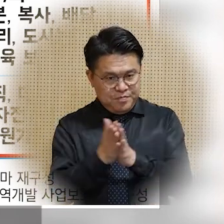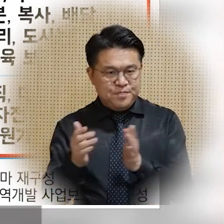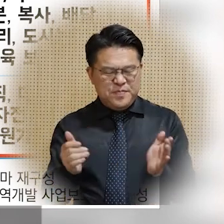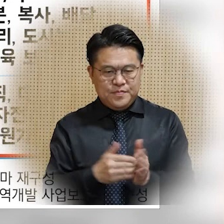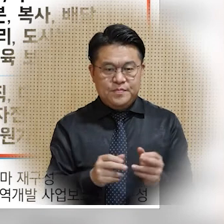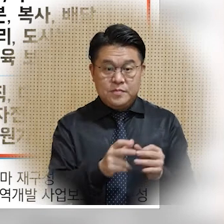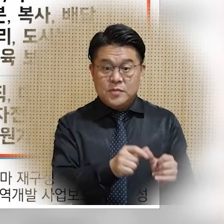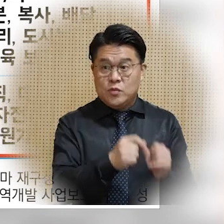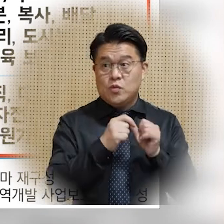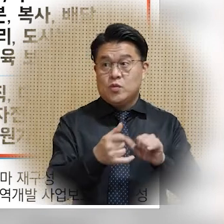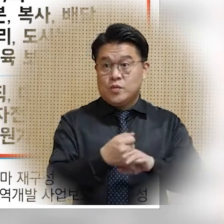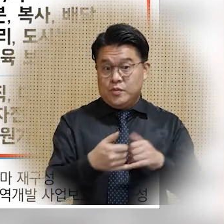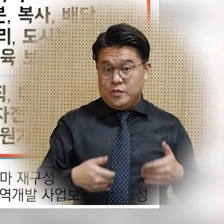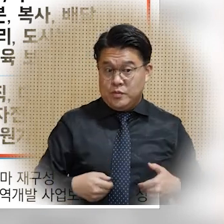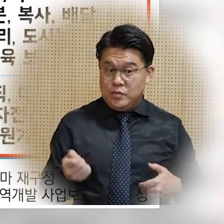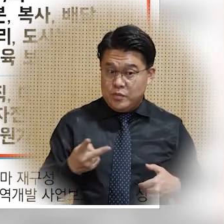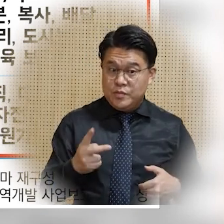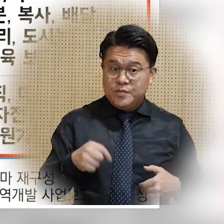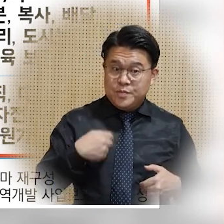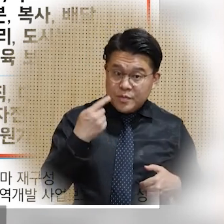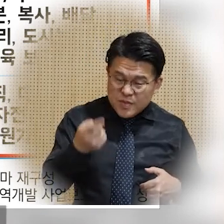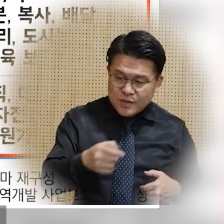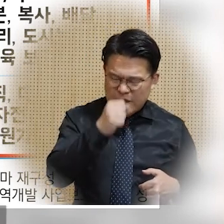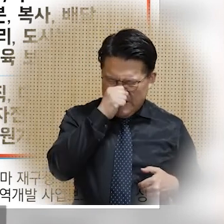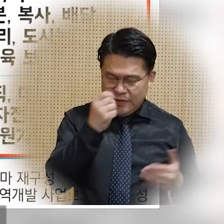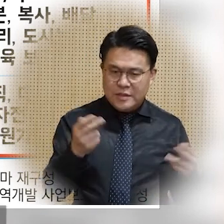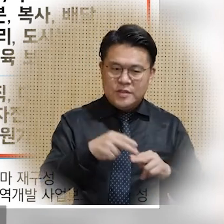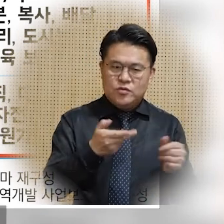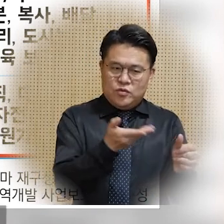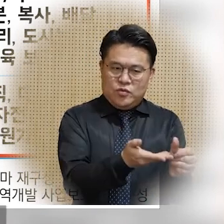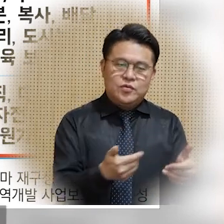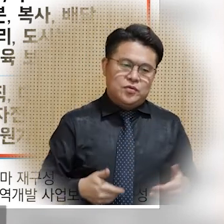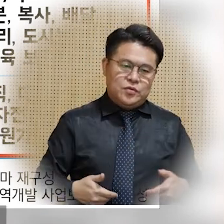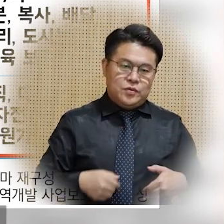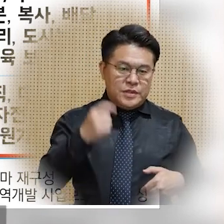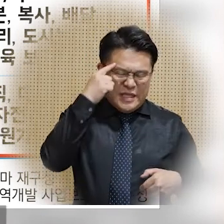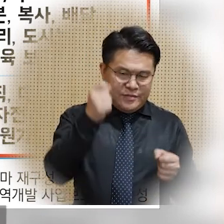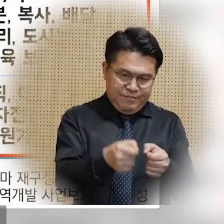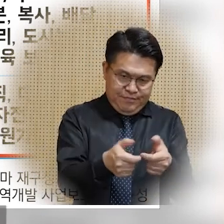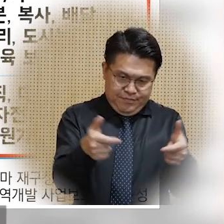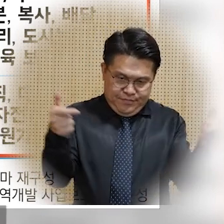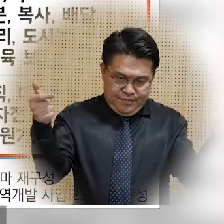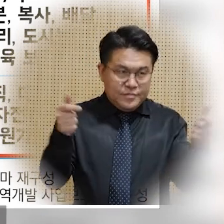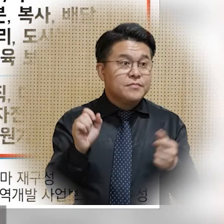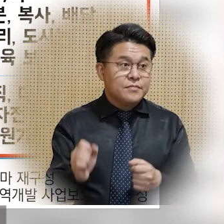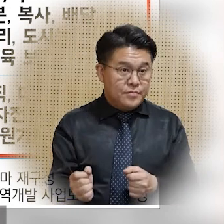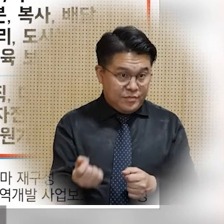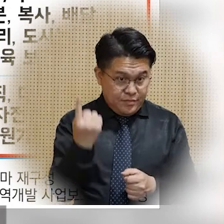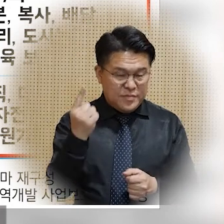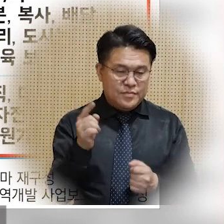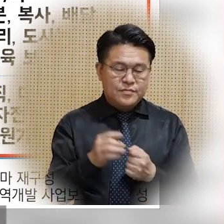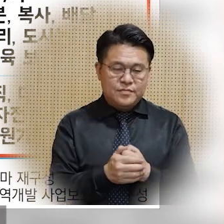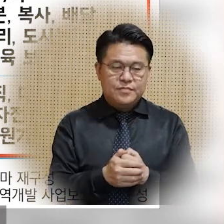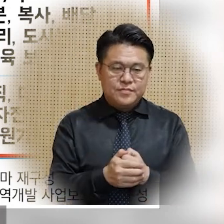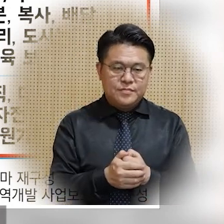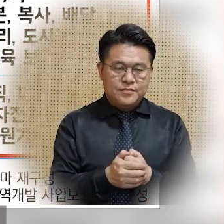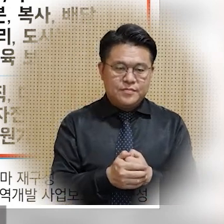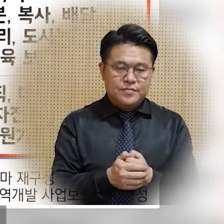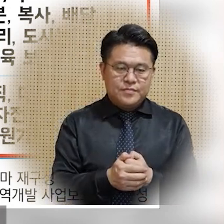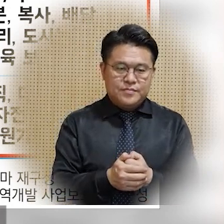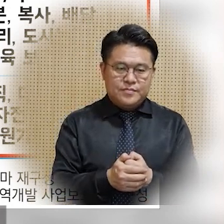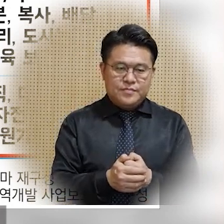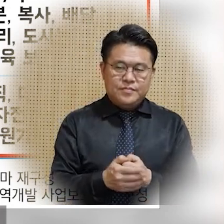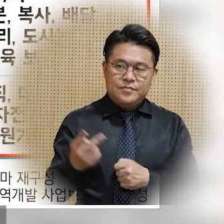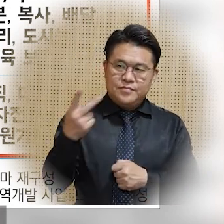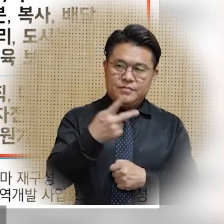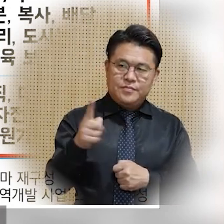좋아졌다라는 거죠. 장애인을 고용을 반드시 해야 되고, 그 다음에 이왕할 거면 좋은 양질의 일자리를 만들어야 된다라는 그런 인식들이